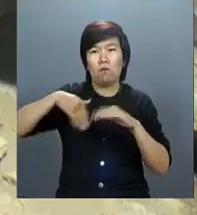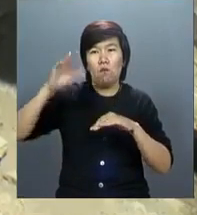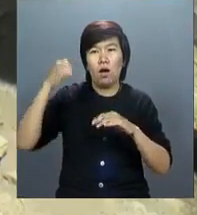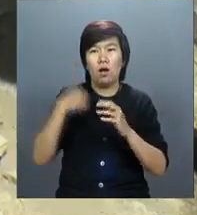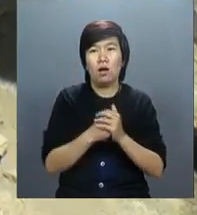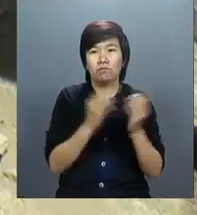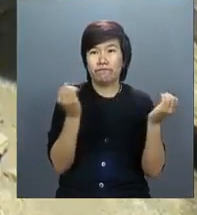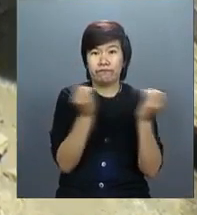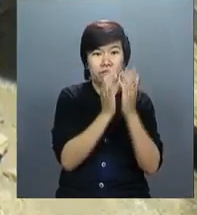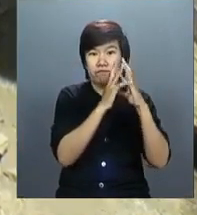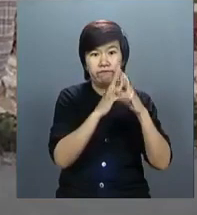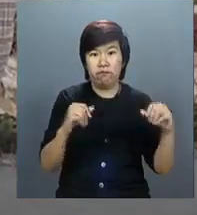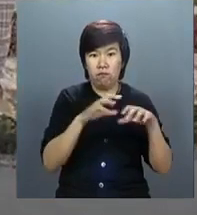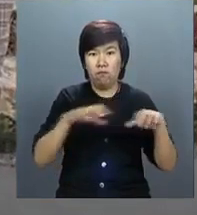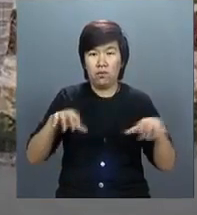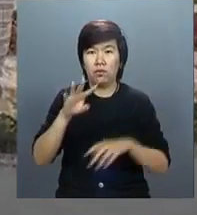ลัง400หลัง